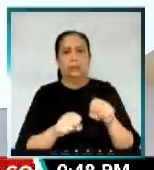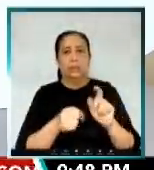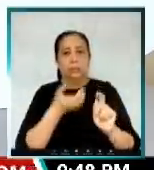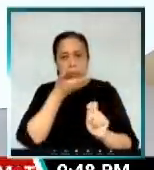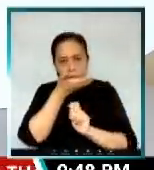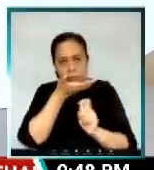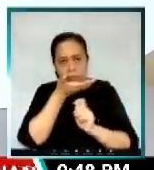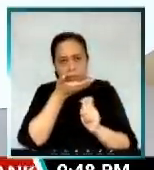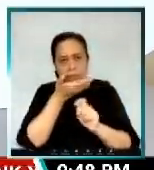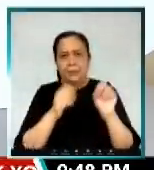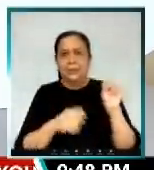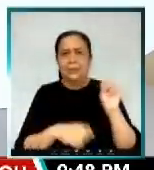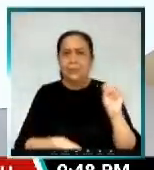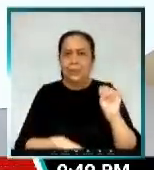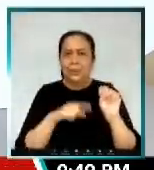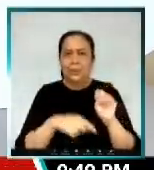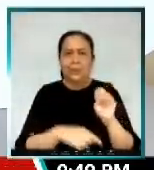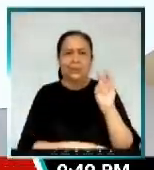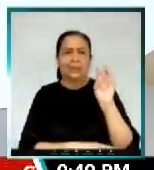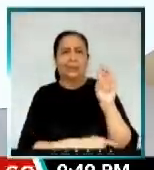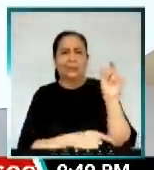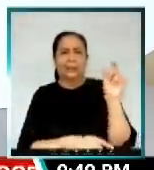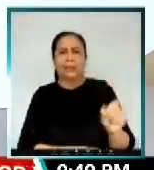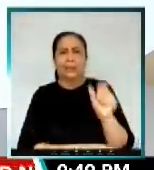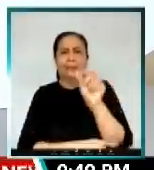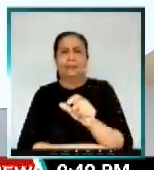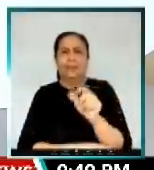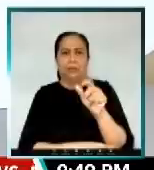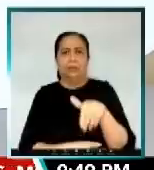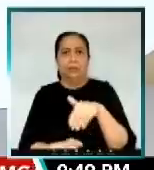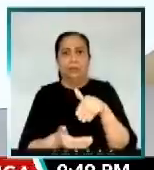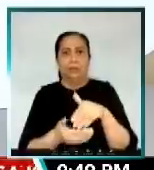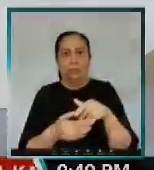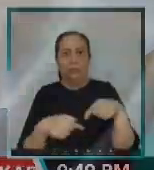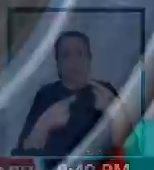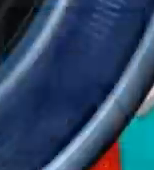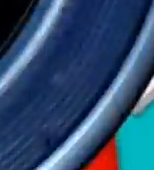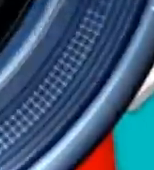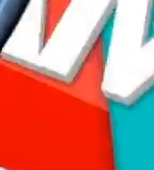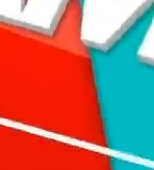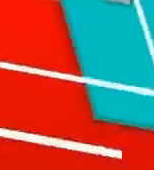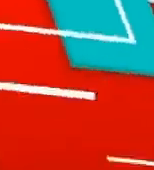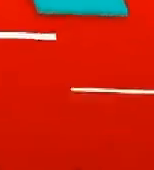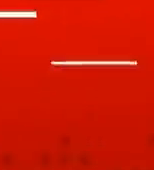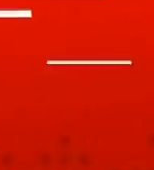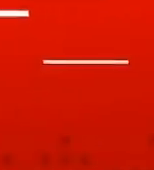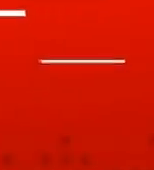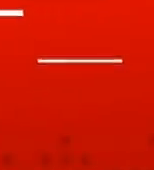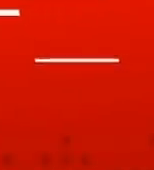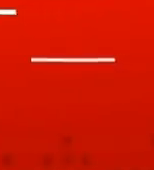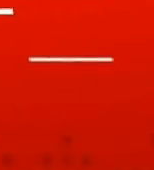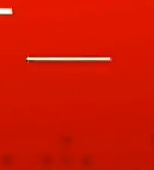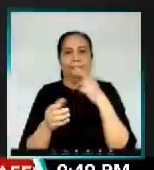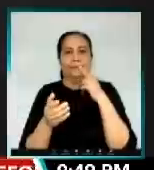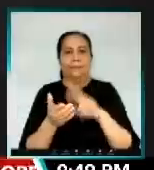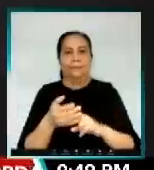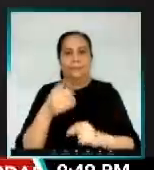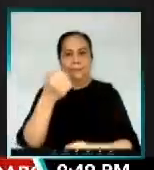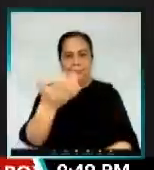shabu ang anim na individual sa gitna ng ECQ. Yan ang nahuli ka sa report ni Jonathan